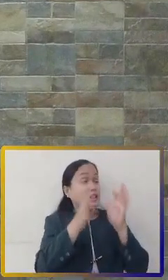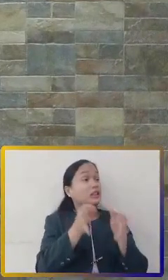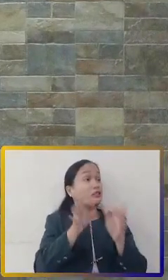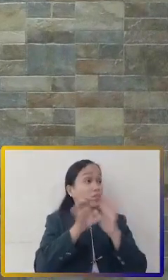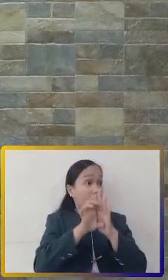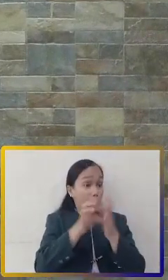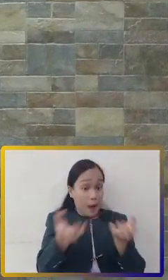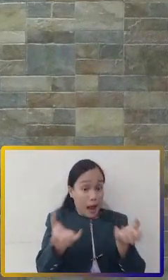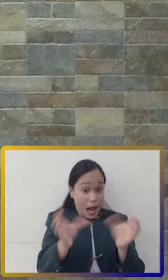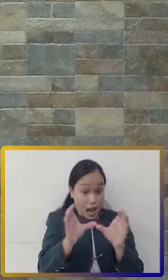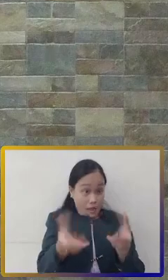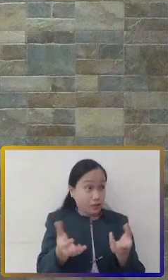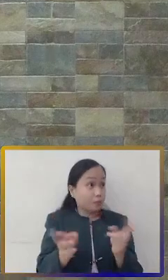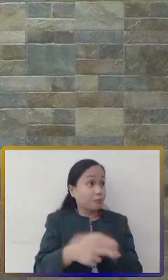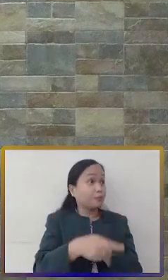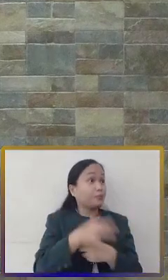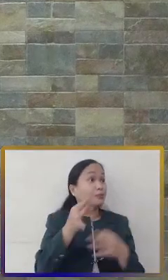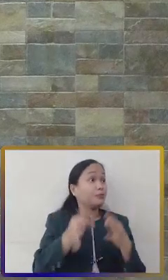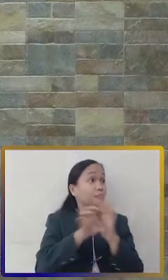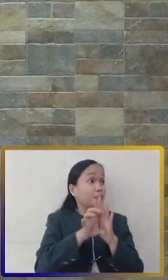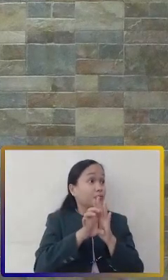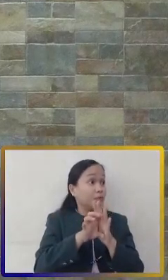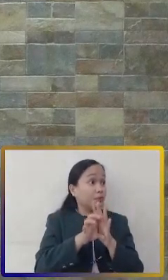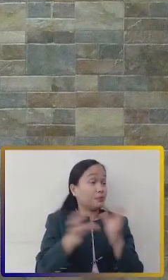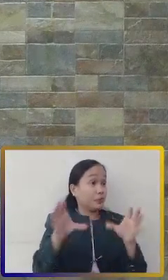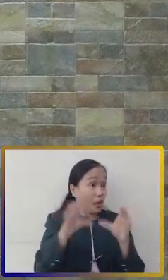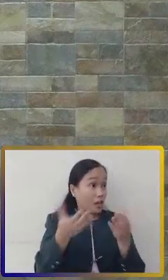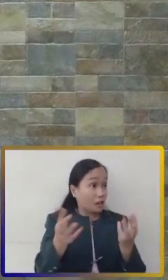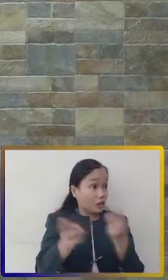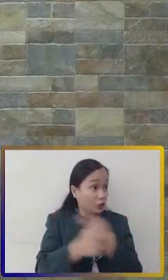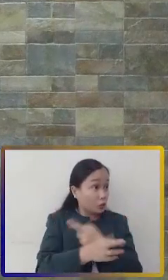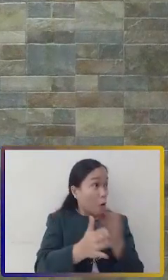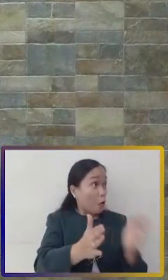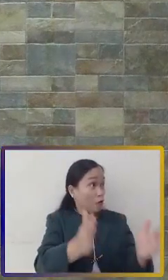pag nag-pay attention ka sa teacher, pinapagana mo